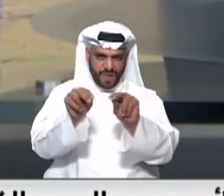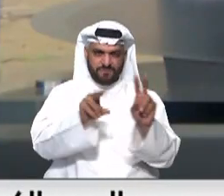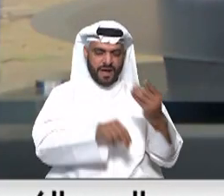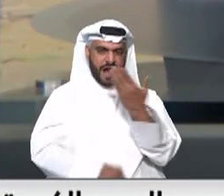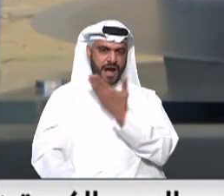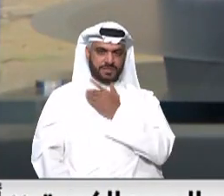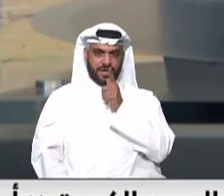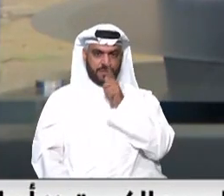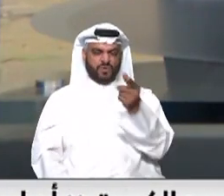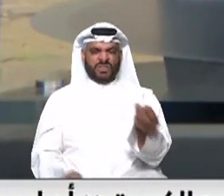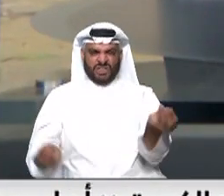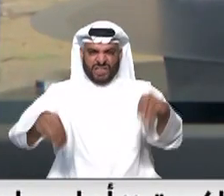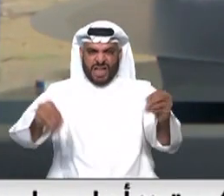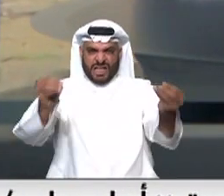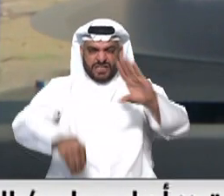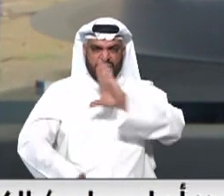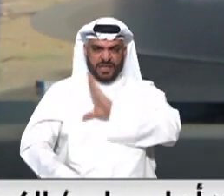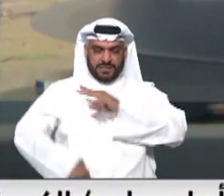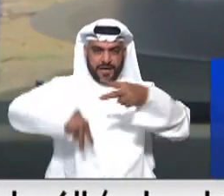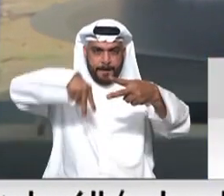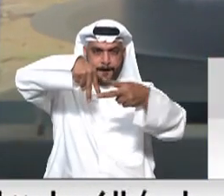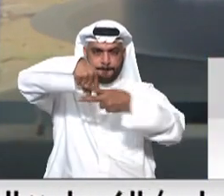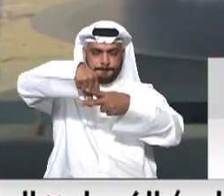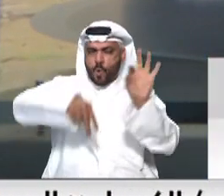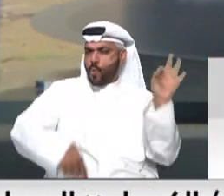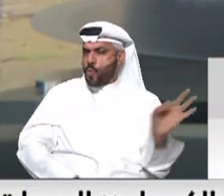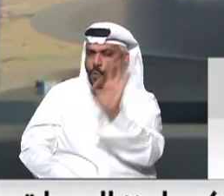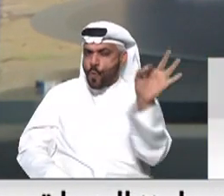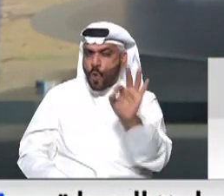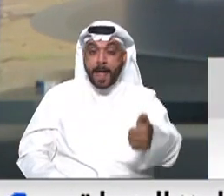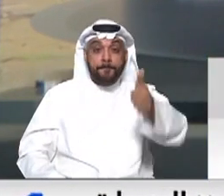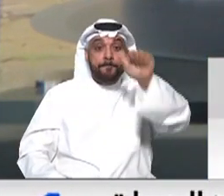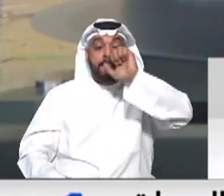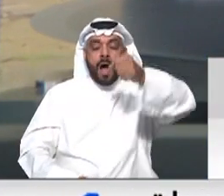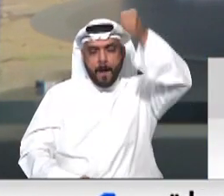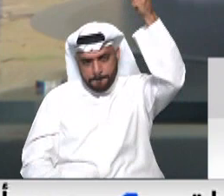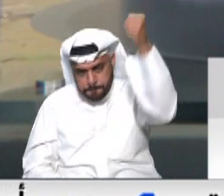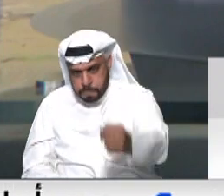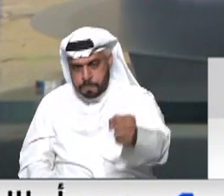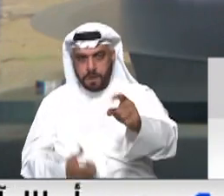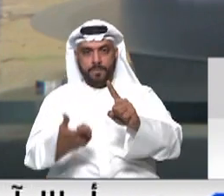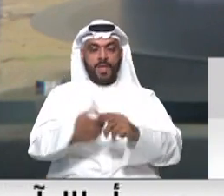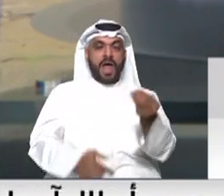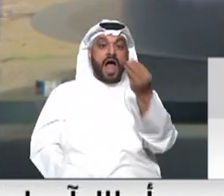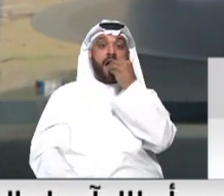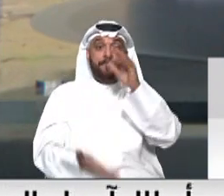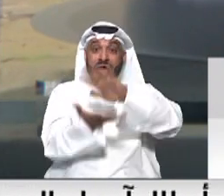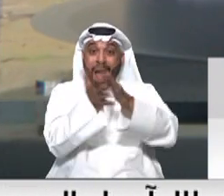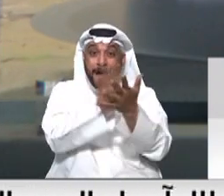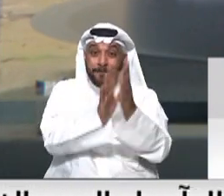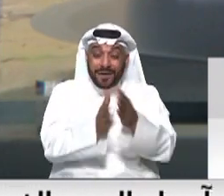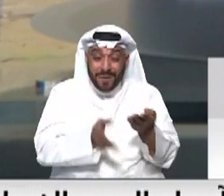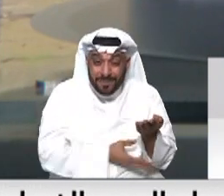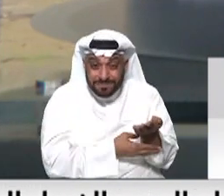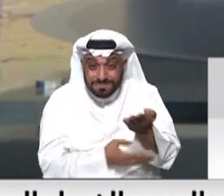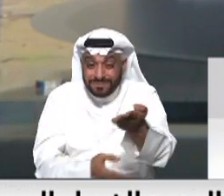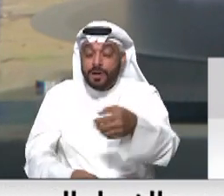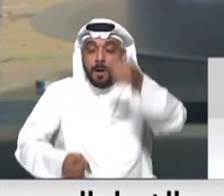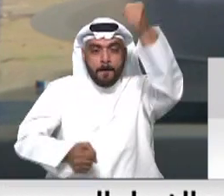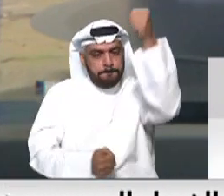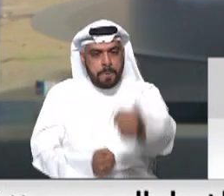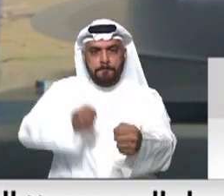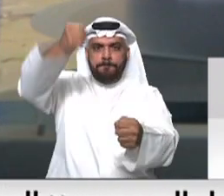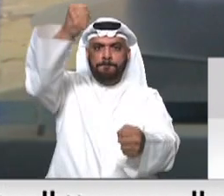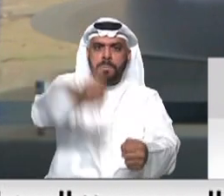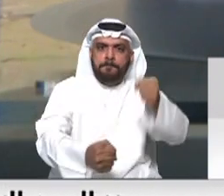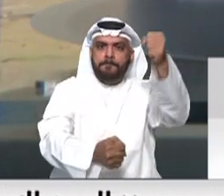يكثف جيش الاحتلال الاسرائيلي استهدافه مصادر الماء والطعام في غزه في قطاع غزه حيث حذرت مصادر